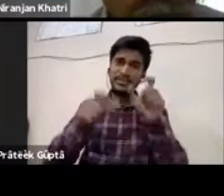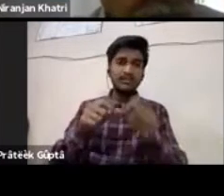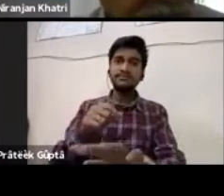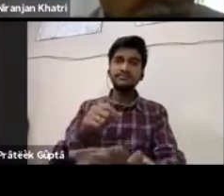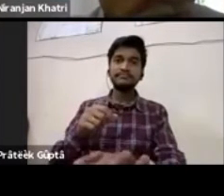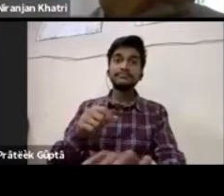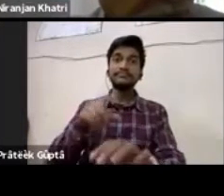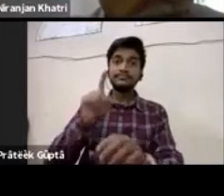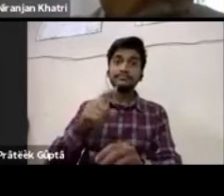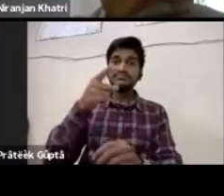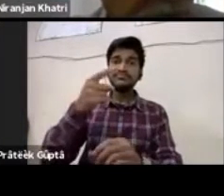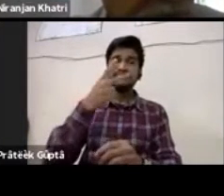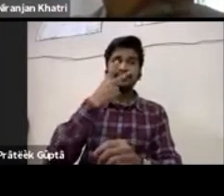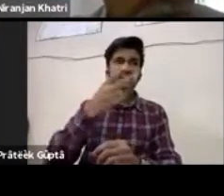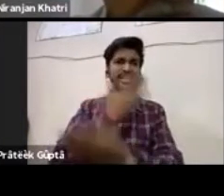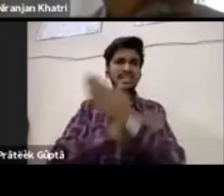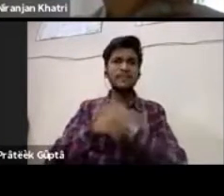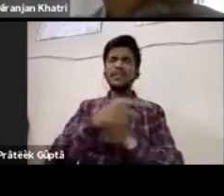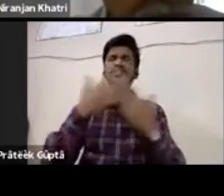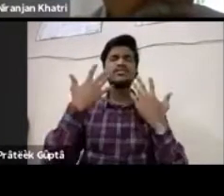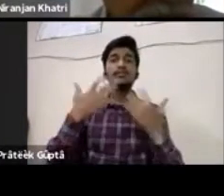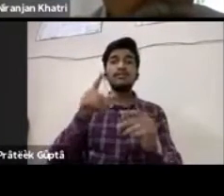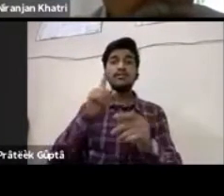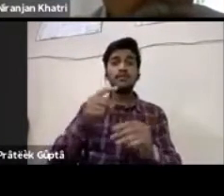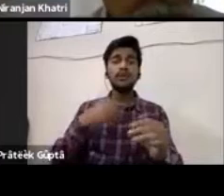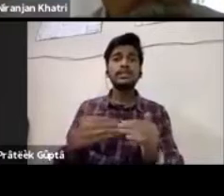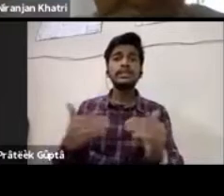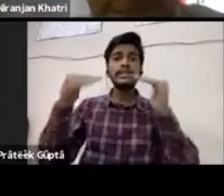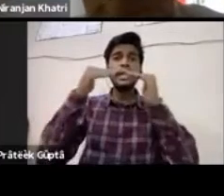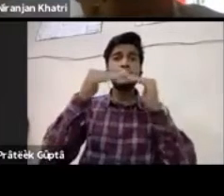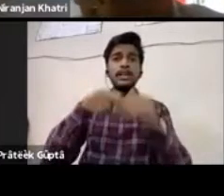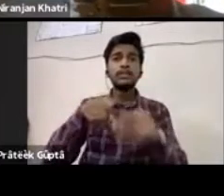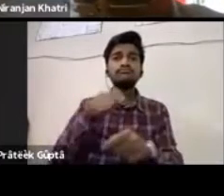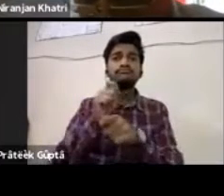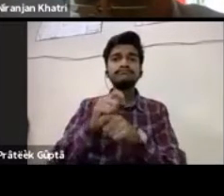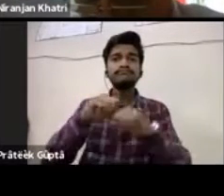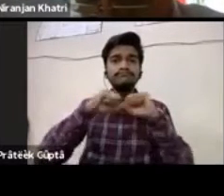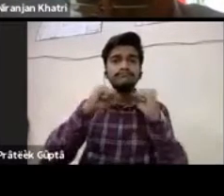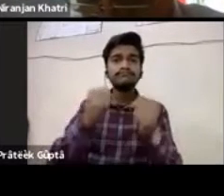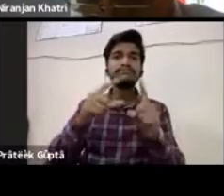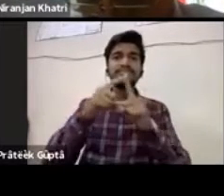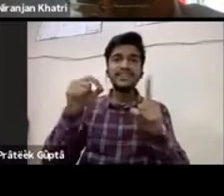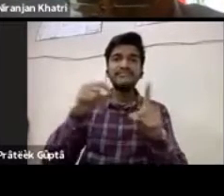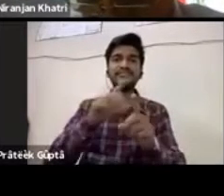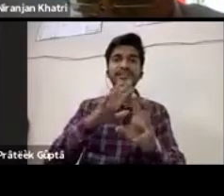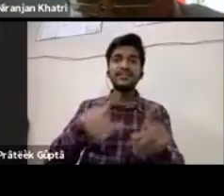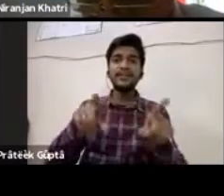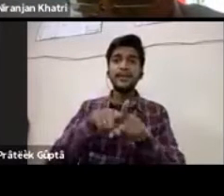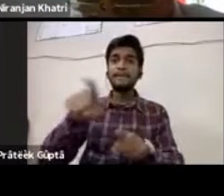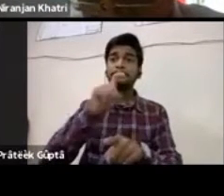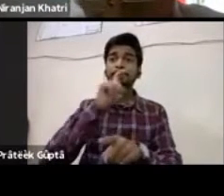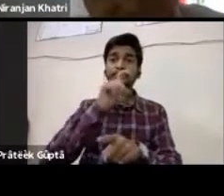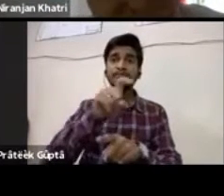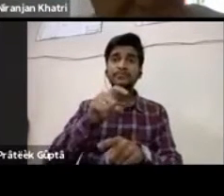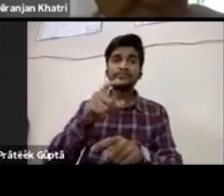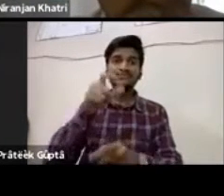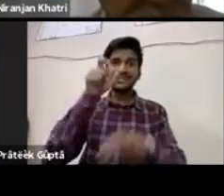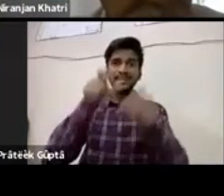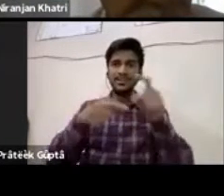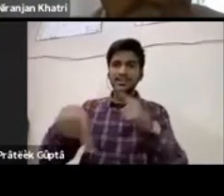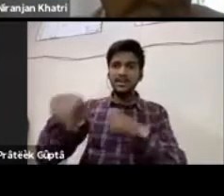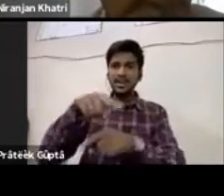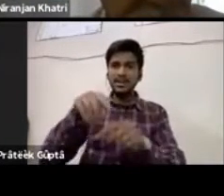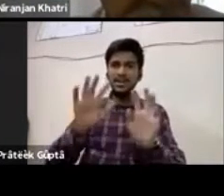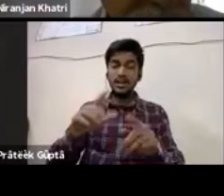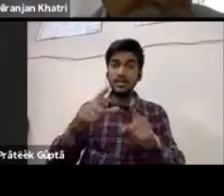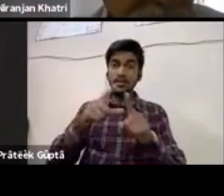और डिसेबल की कैटेगरी नहीं बना सकते। यहाँ पे क्या कोई ऐसा व्यक्ति है जो सब काम कर सकता है? आई